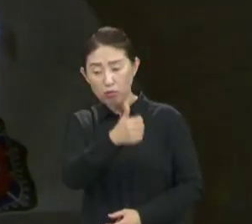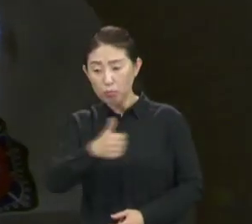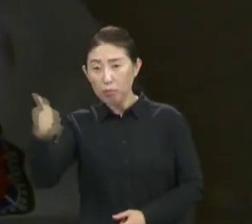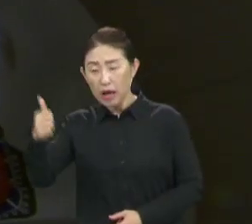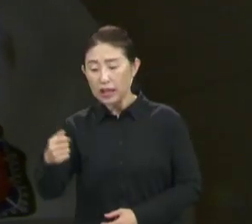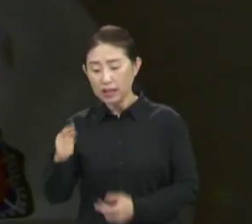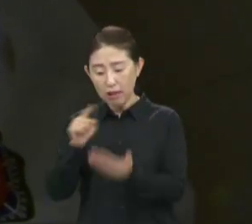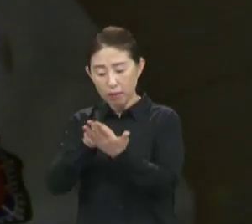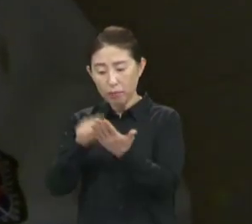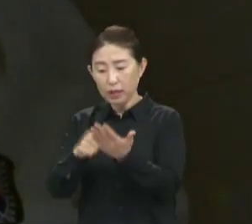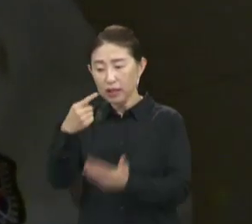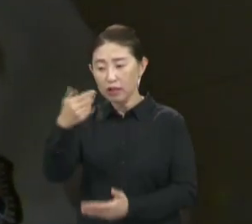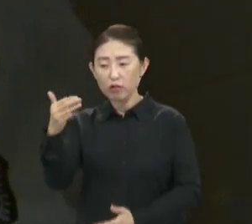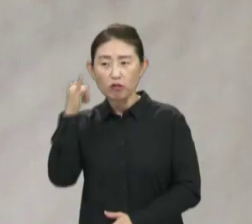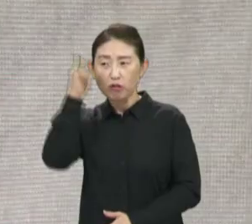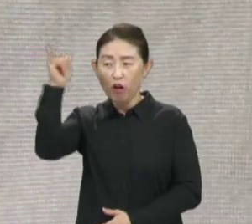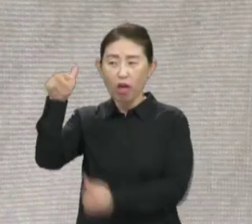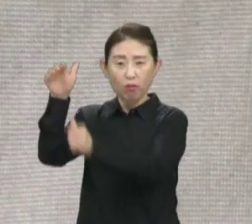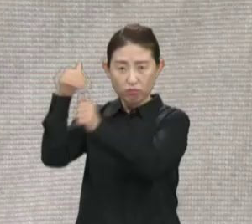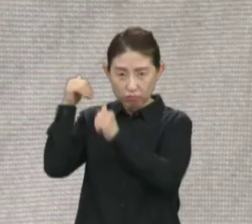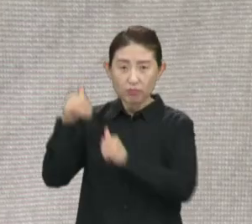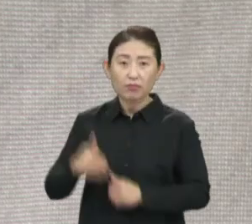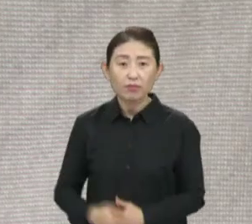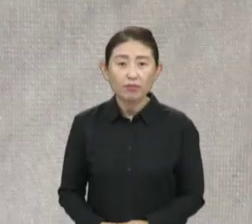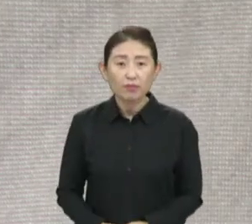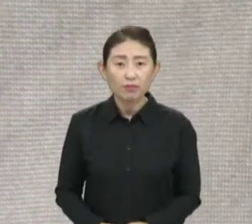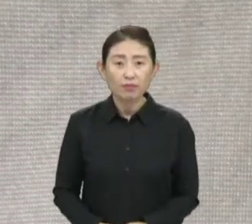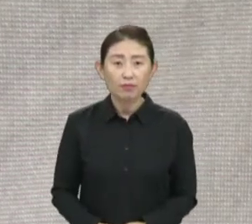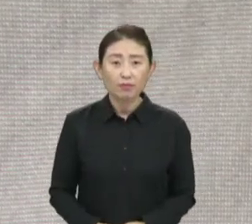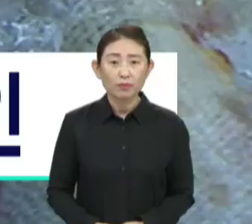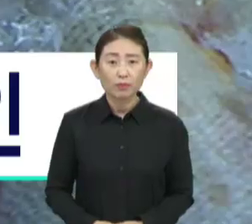후 119에 신고를 당부했습니다.